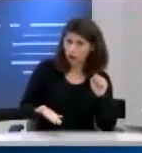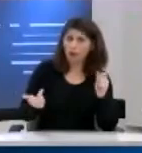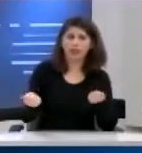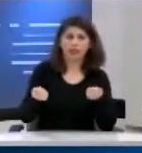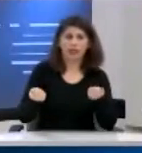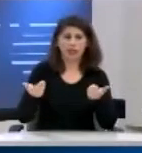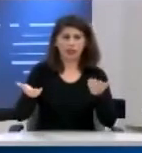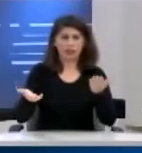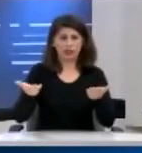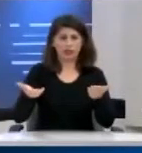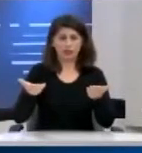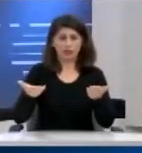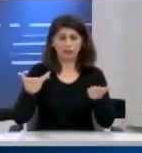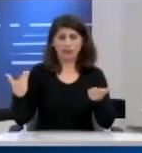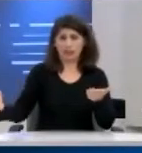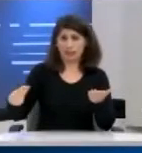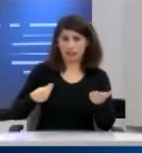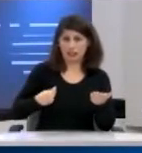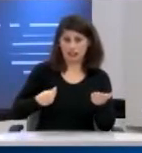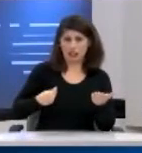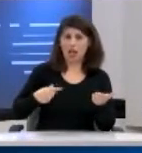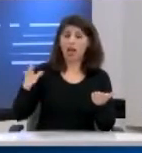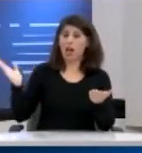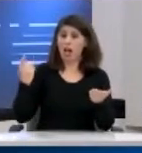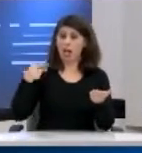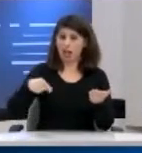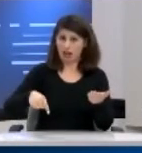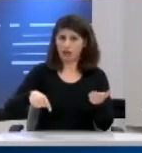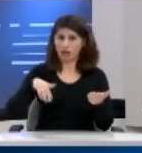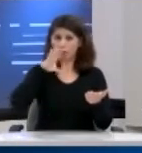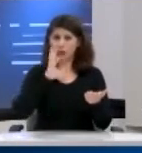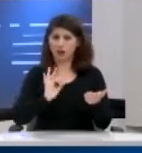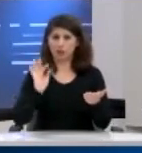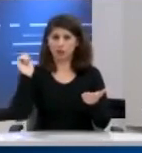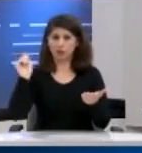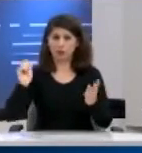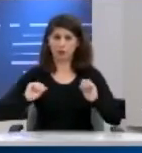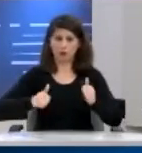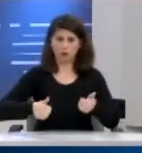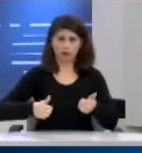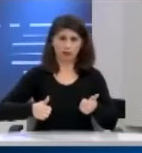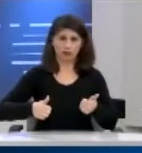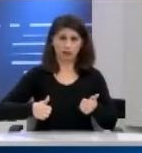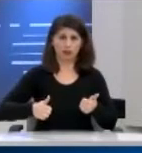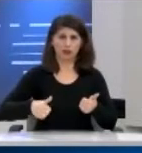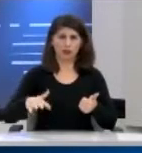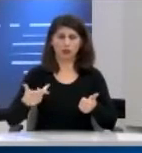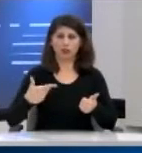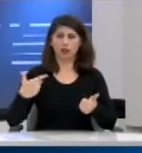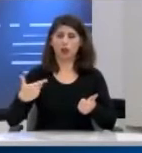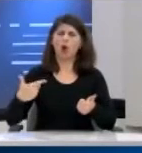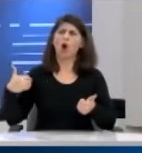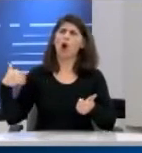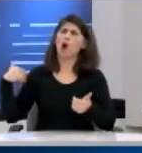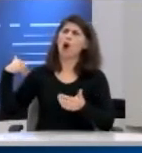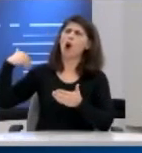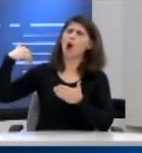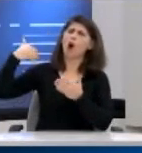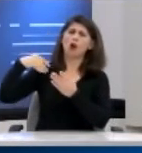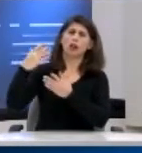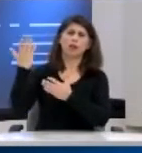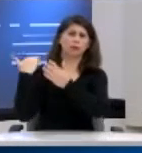εδώ με το τι παραλάβαμε και το αν αυτή είναι η πραγματική σας πολιτική βούληση, γιατί όλα τα προηγούμενα χρόνια η εικόνα ήταν